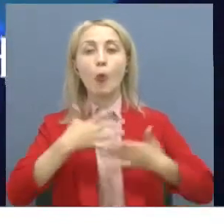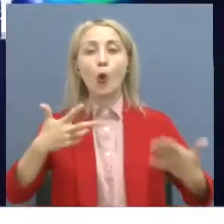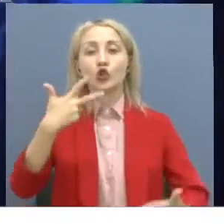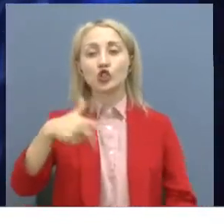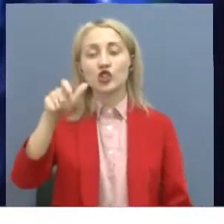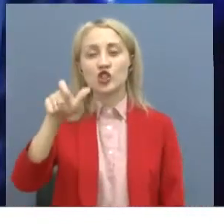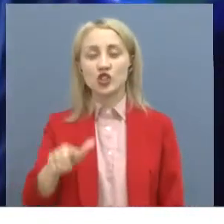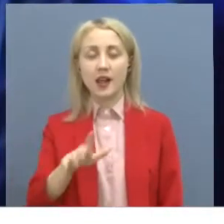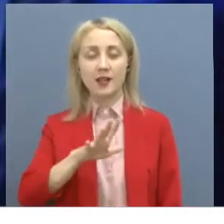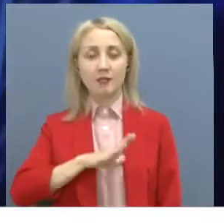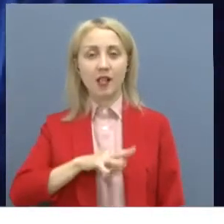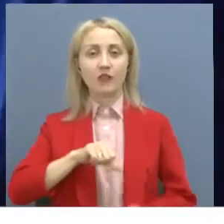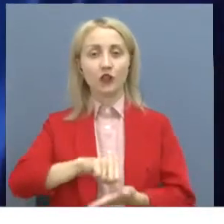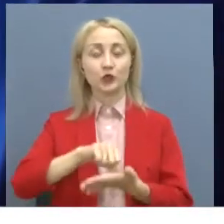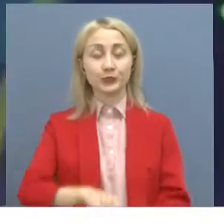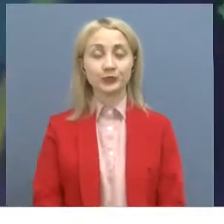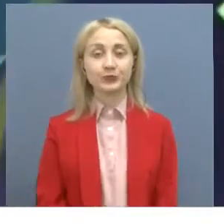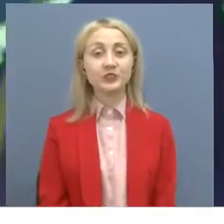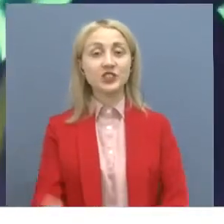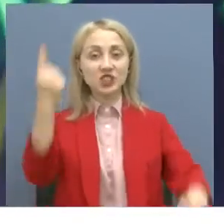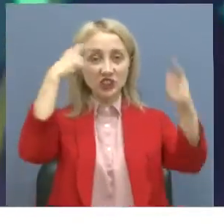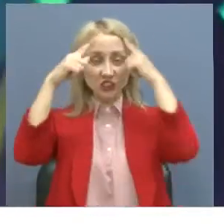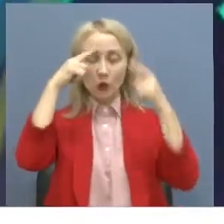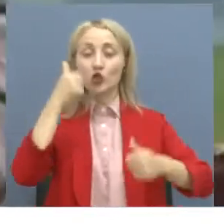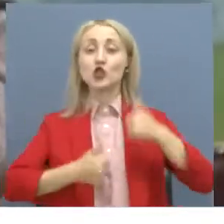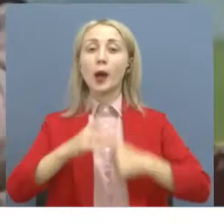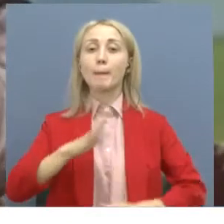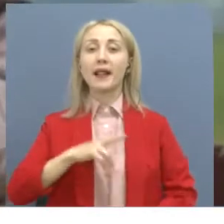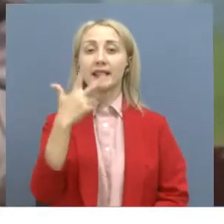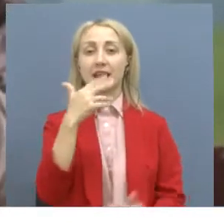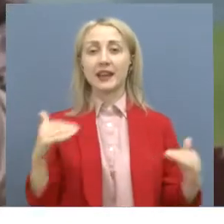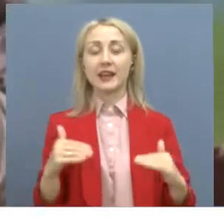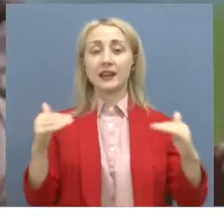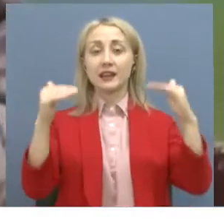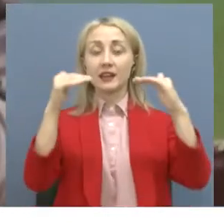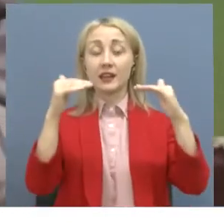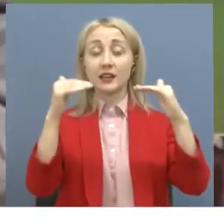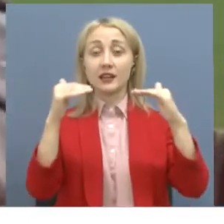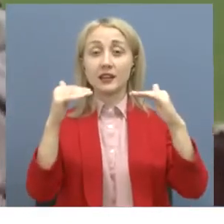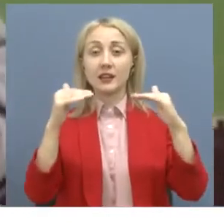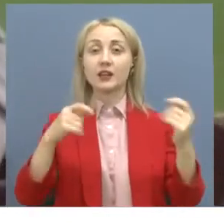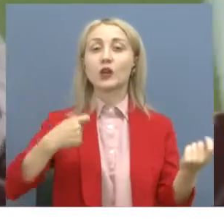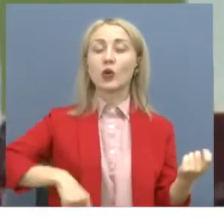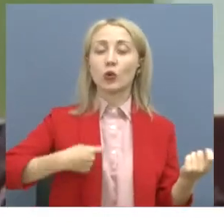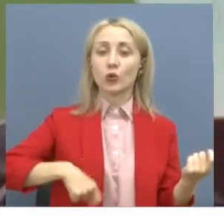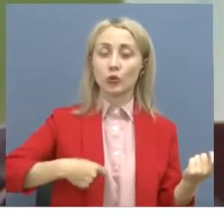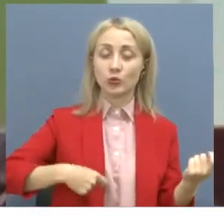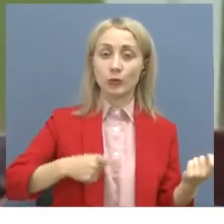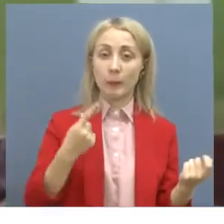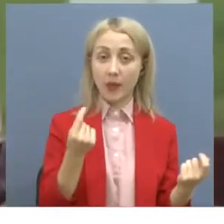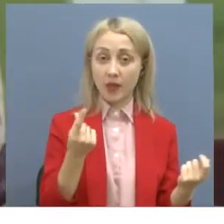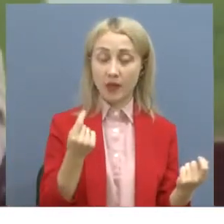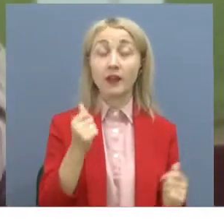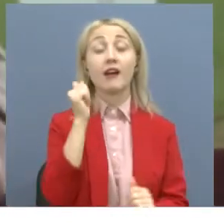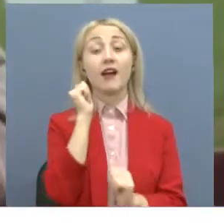Сайыс үш аталым бойынша өтті. Дәстүрлі ән, күй және арнау әр қатысушы өзінің өнерін видеоға түсіріп ұйымдастырушыларға жолдады.